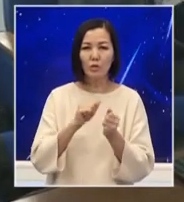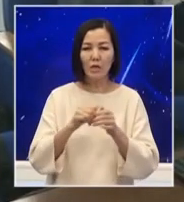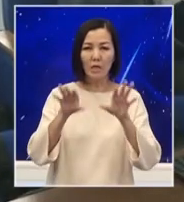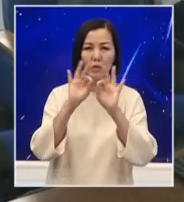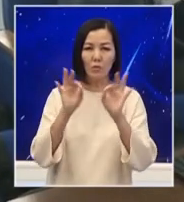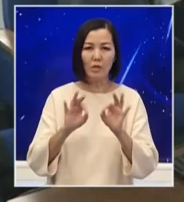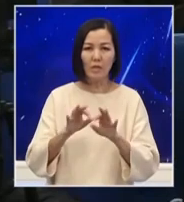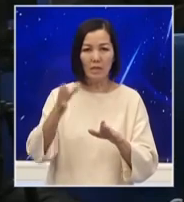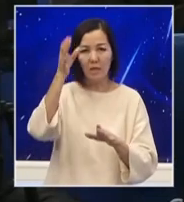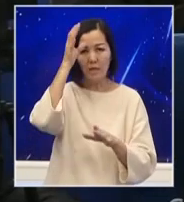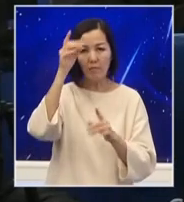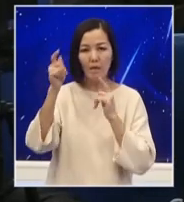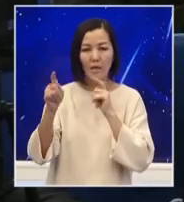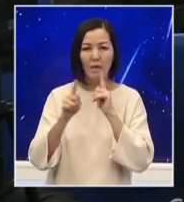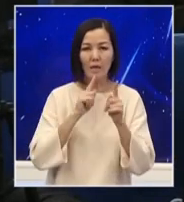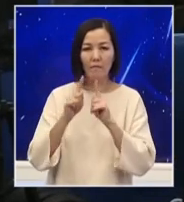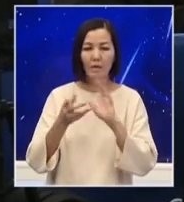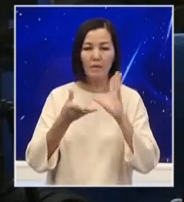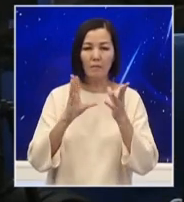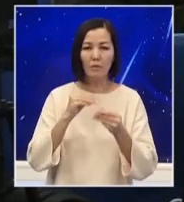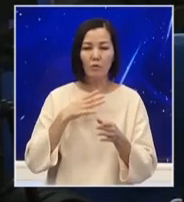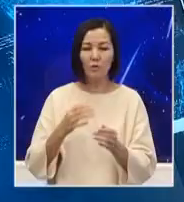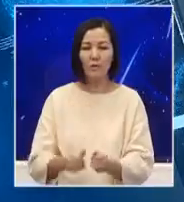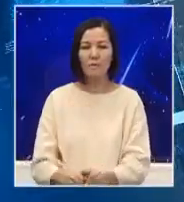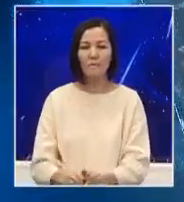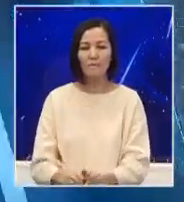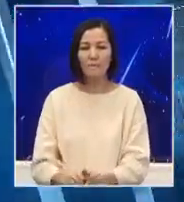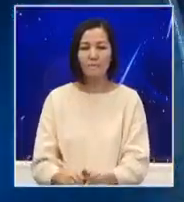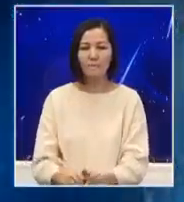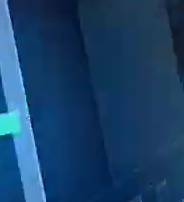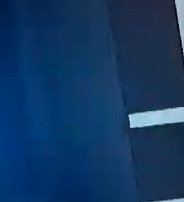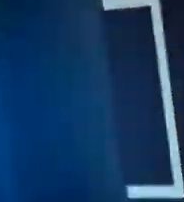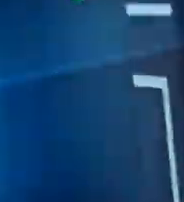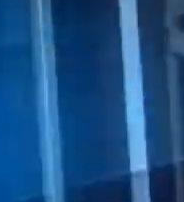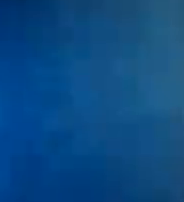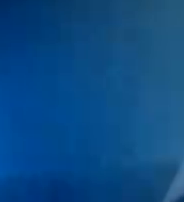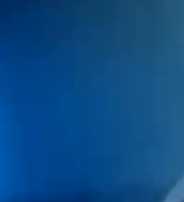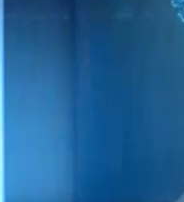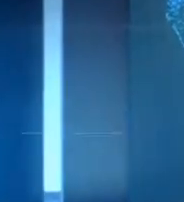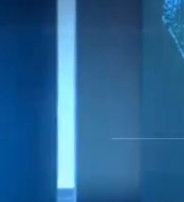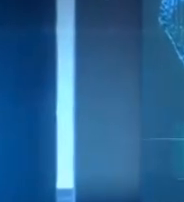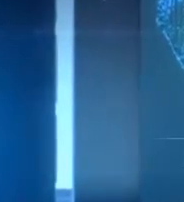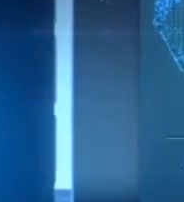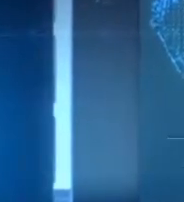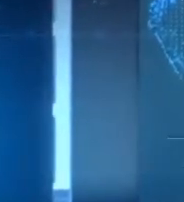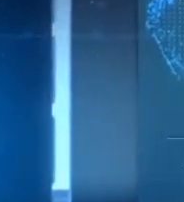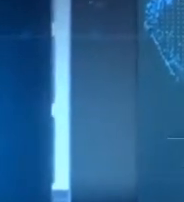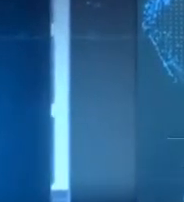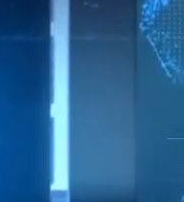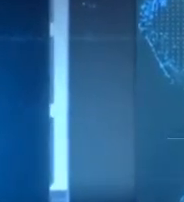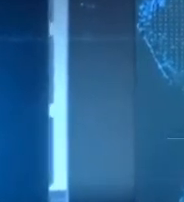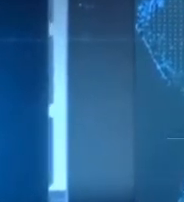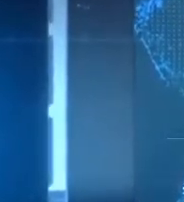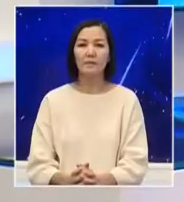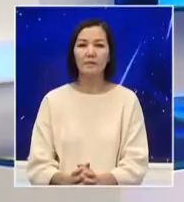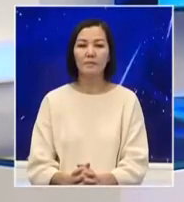өнері атты ғылыми тәжірибелік конференциямен түйінделді. Құрманжан Қасымжанұлы, Аманжол Жөнкешев, Жетісу арнасы.